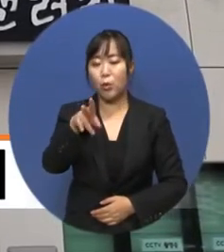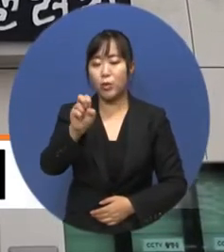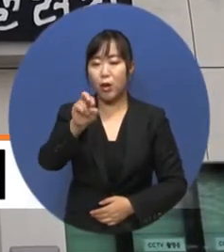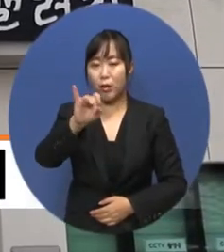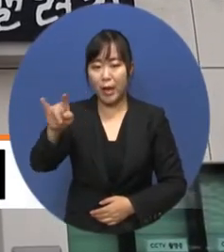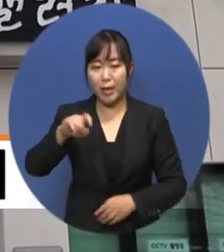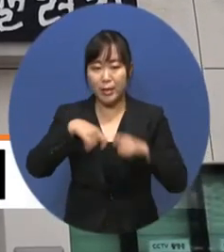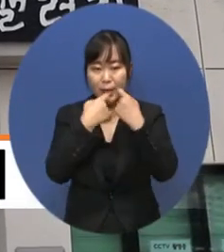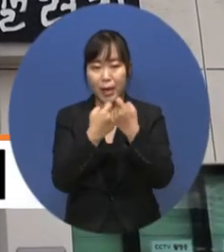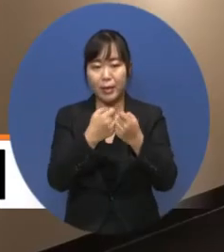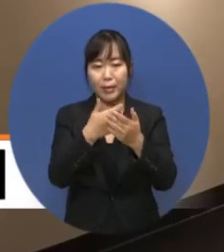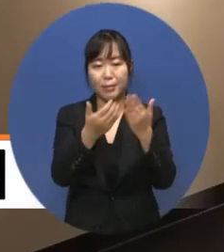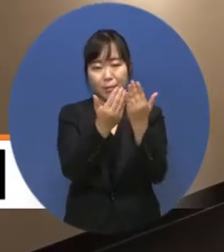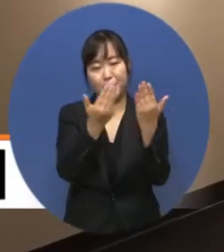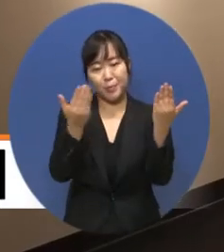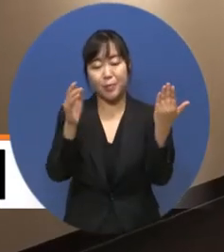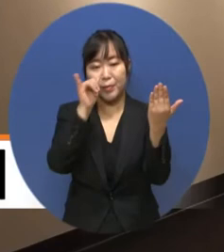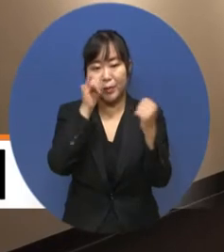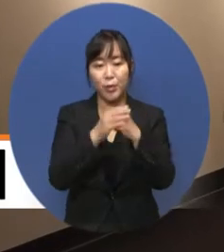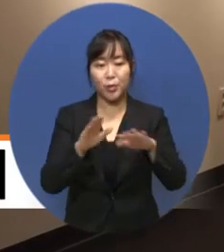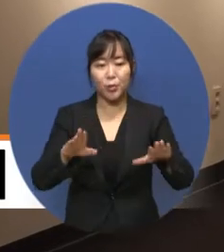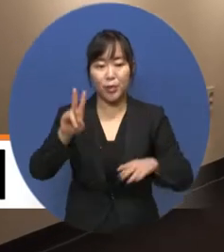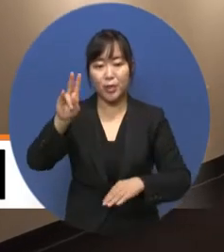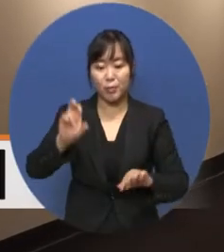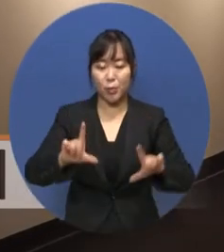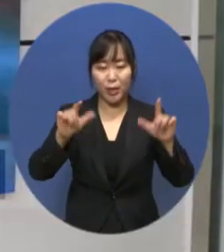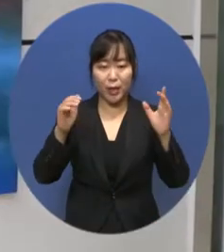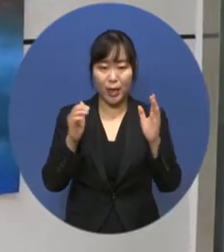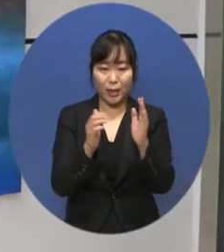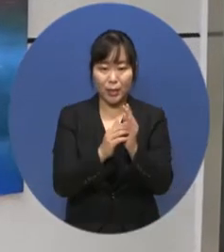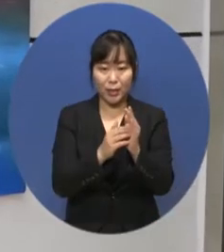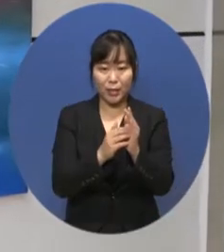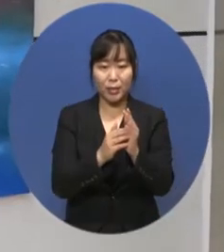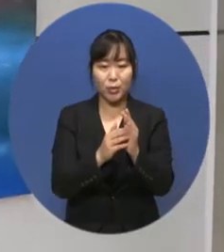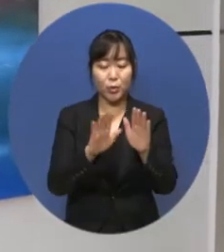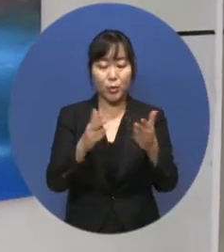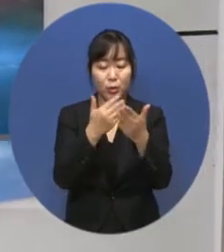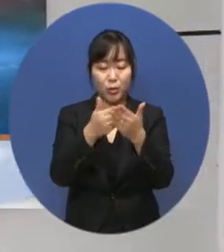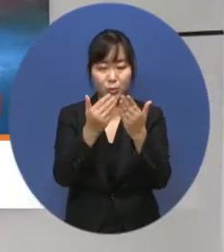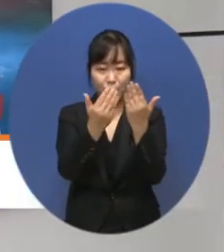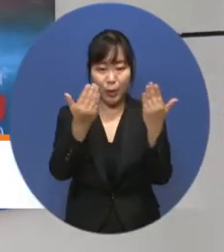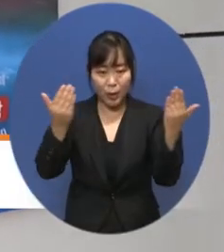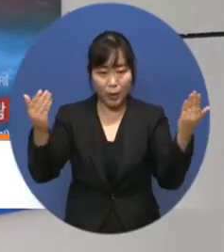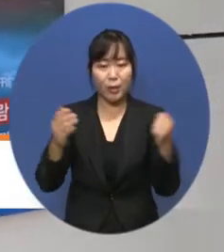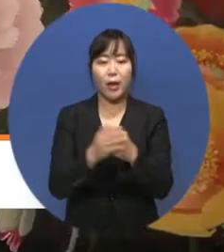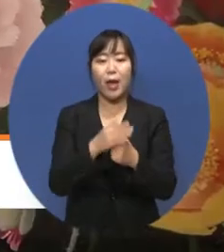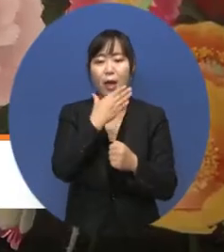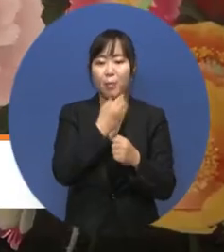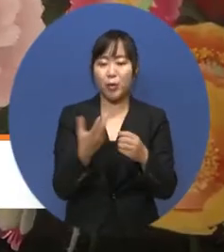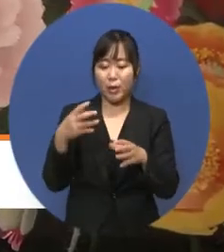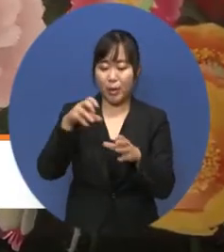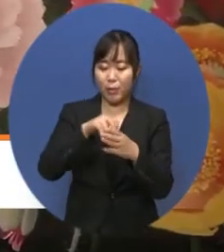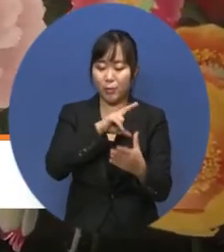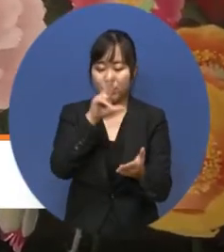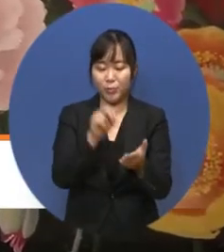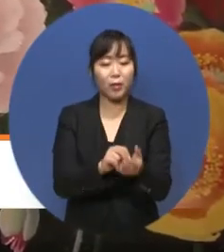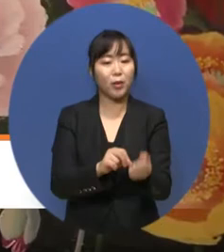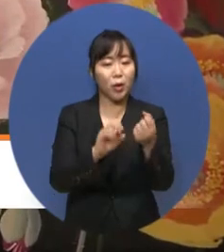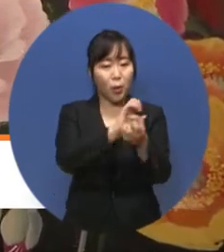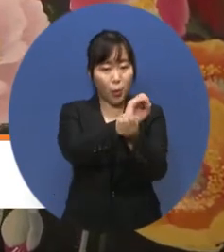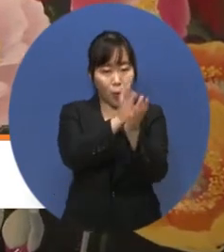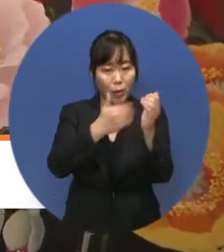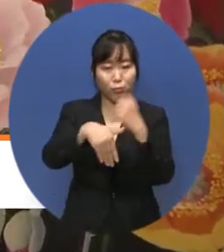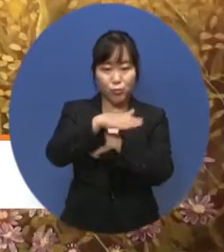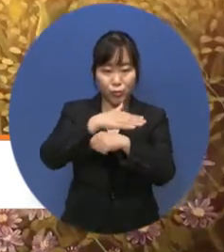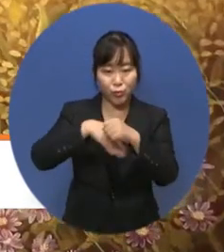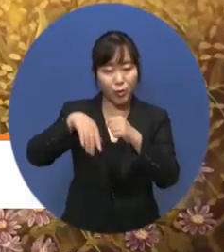열리고 있습니다. 오는 25일까지 열리는 이번 전시회는 행복을 담다라는 주제로 꽃과